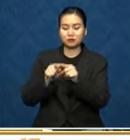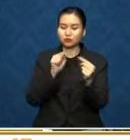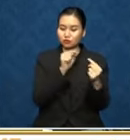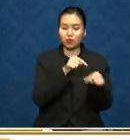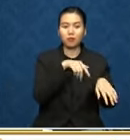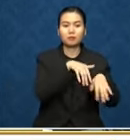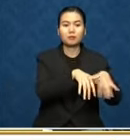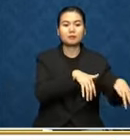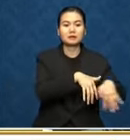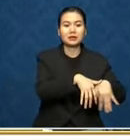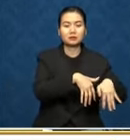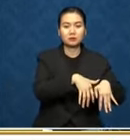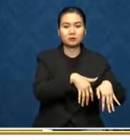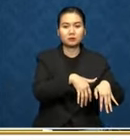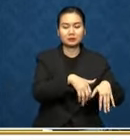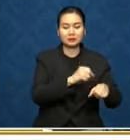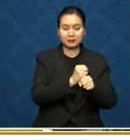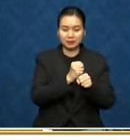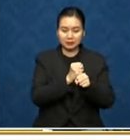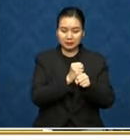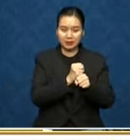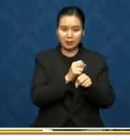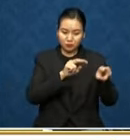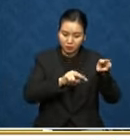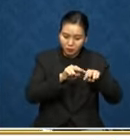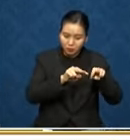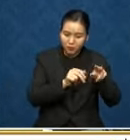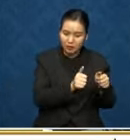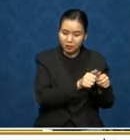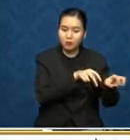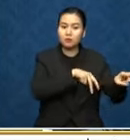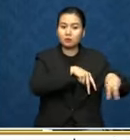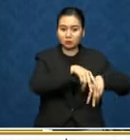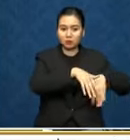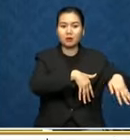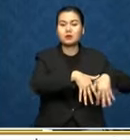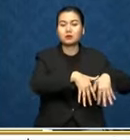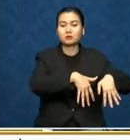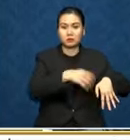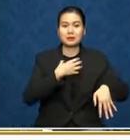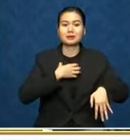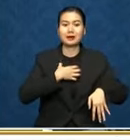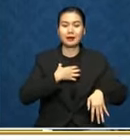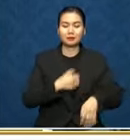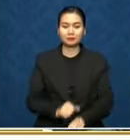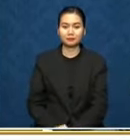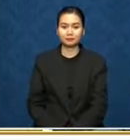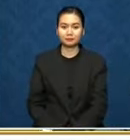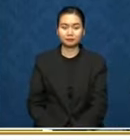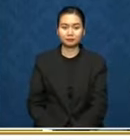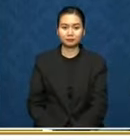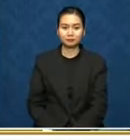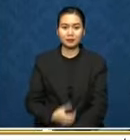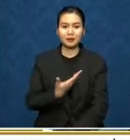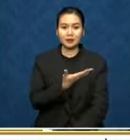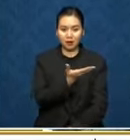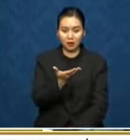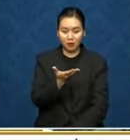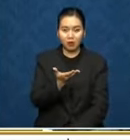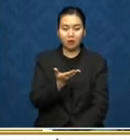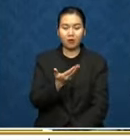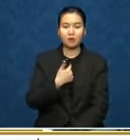นั้นนะครับเราหันไปพิงประชาชนในสิ่งที่ประชนประชาชนต้องการสุดท้ายนี้ผมขออนุญาตท่านประธาน